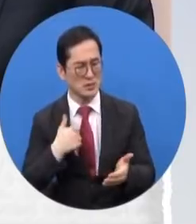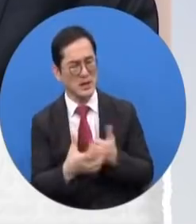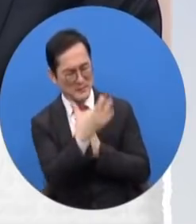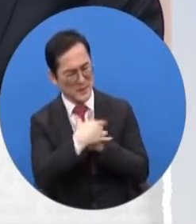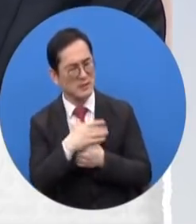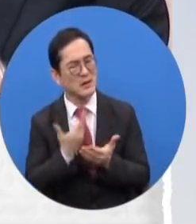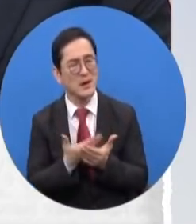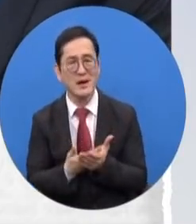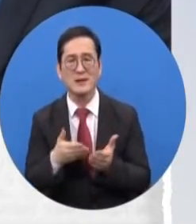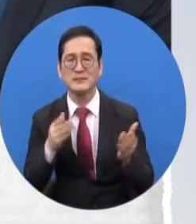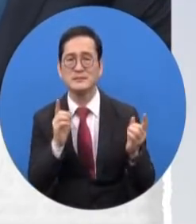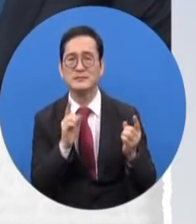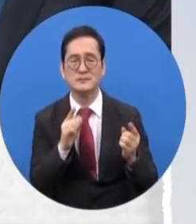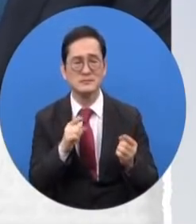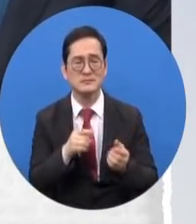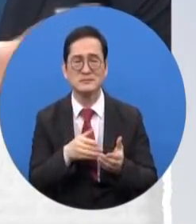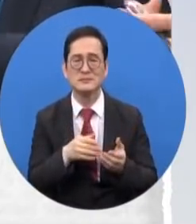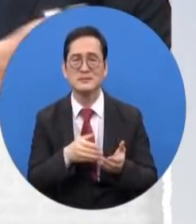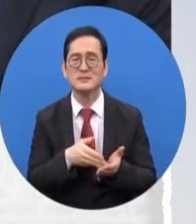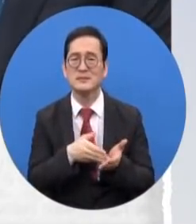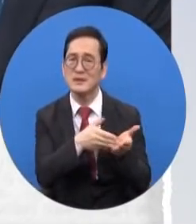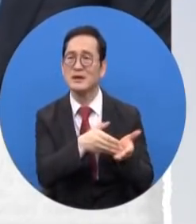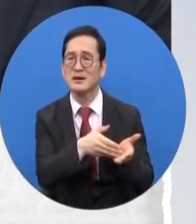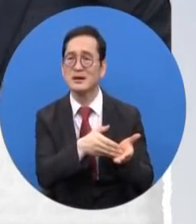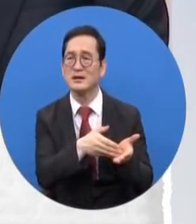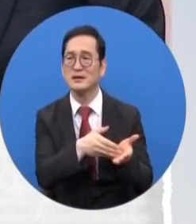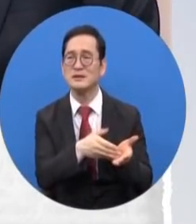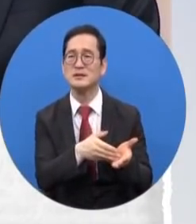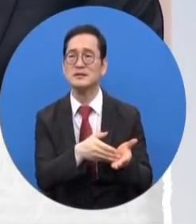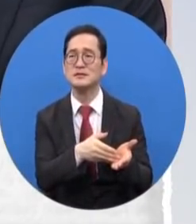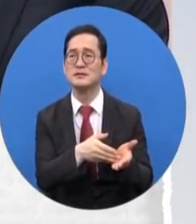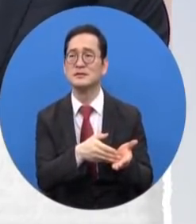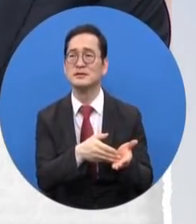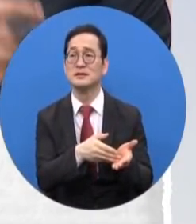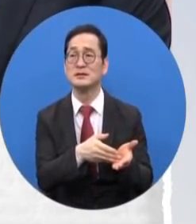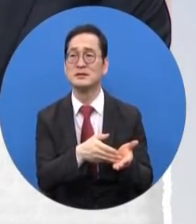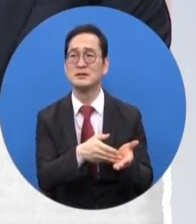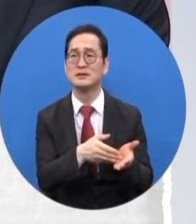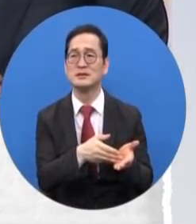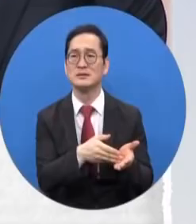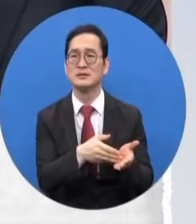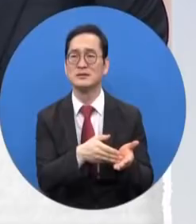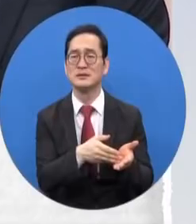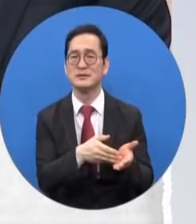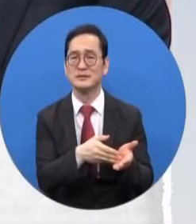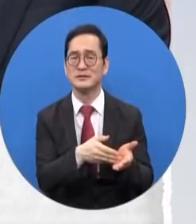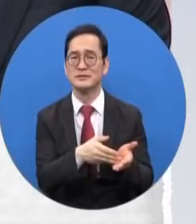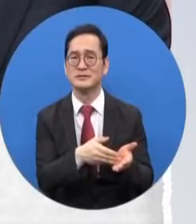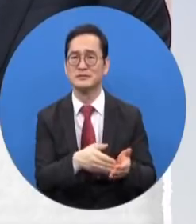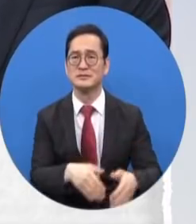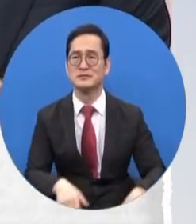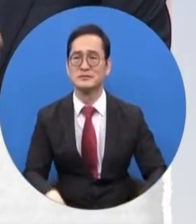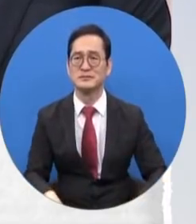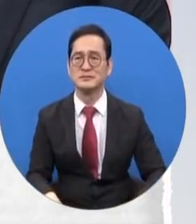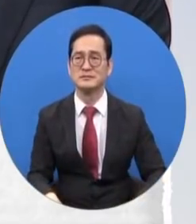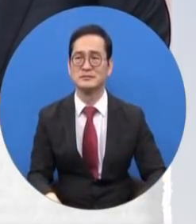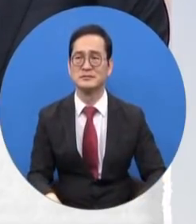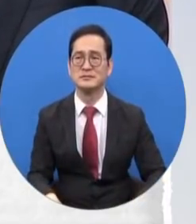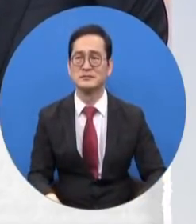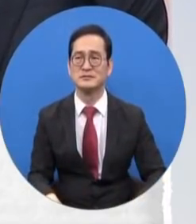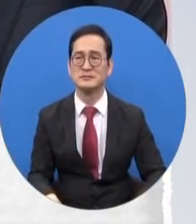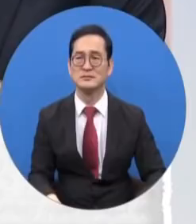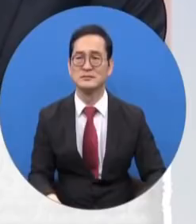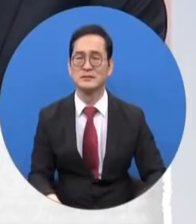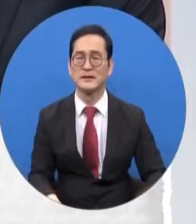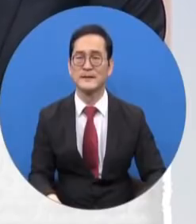가지가 어떻게 딱 무차라듯 두부 자라듯 분리될 수 있겠습니까? 당연히 만나면 덕담을 하고 당연히 당선인 측에서도 요청을 하는 거죠.